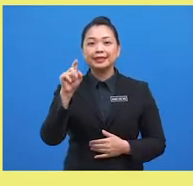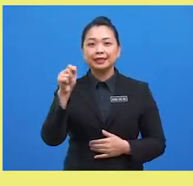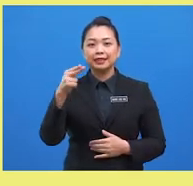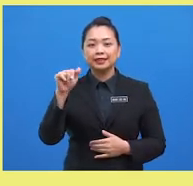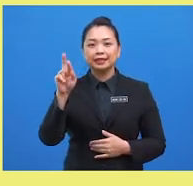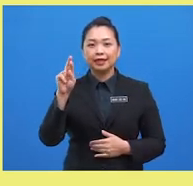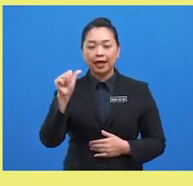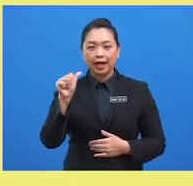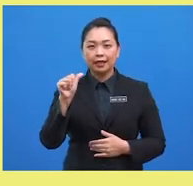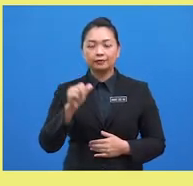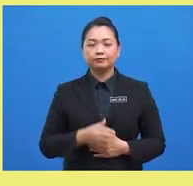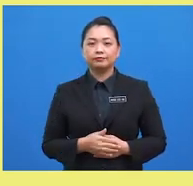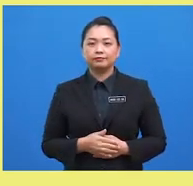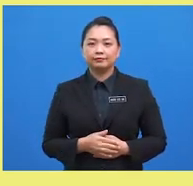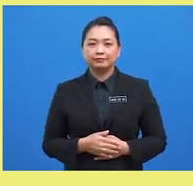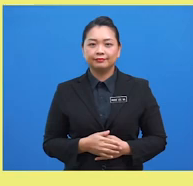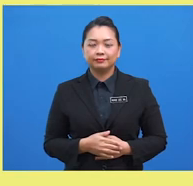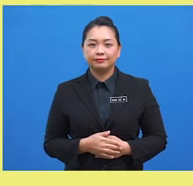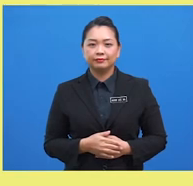Salam kenal buat semua.